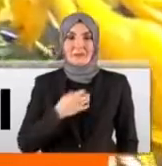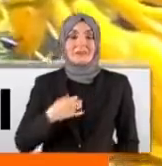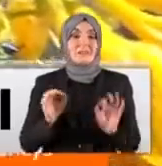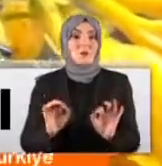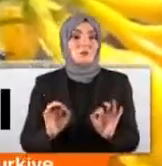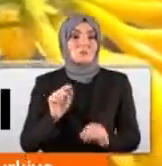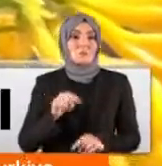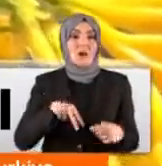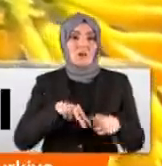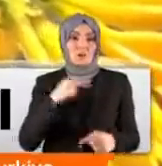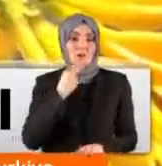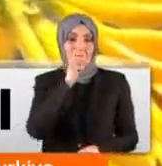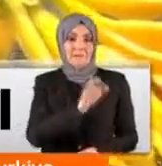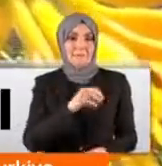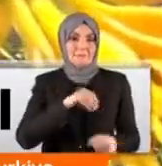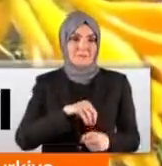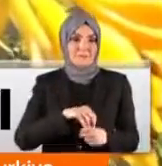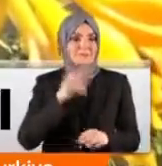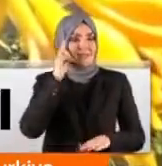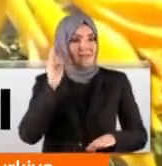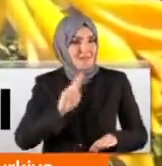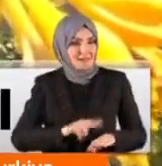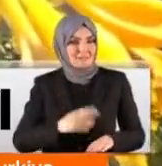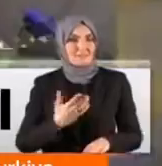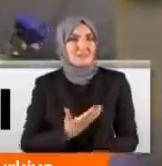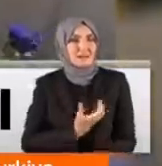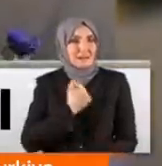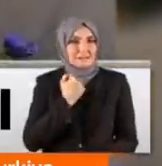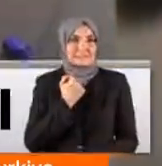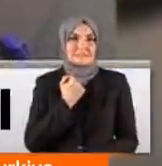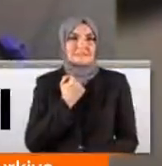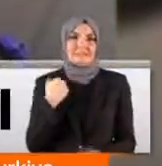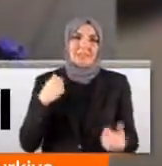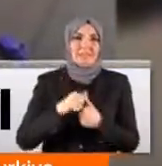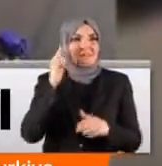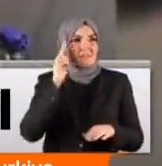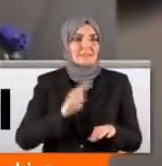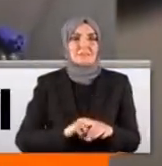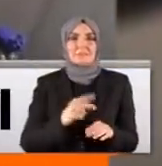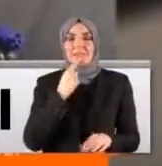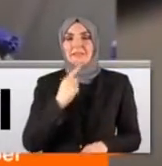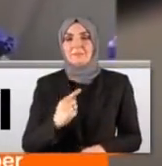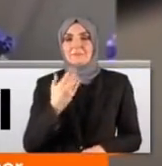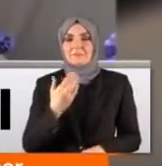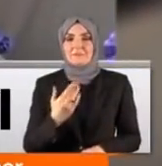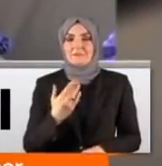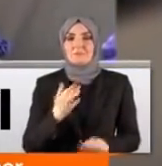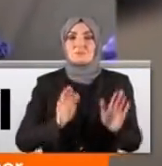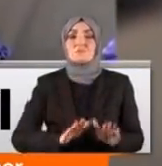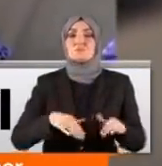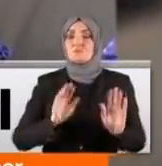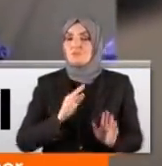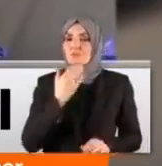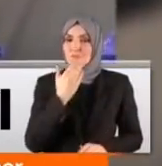Ayşegül için anıların acılarını tazelenmesi demek yine de yayılmıyor elinde kır çiçekleri soluğu